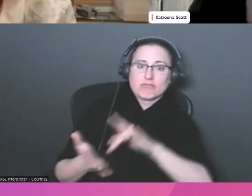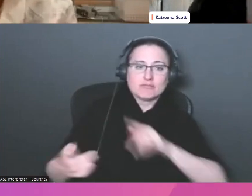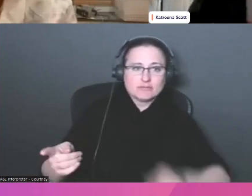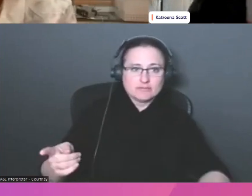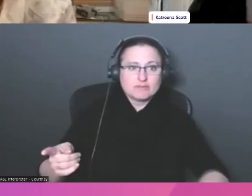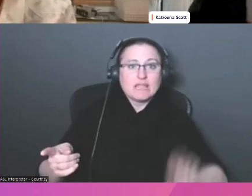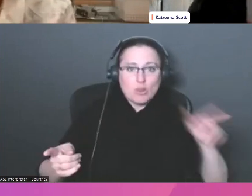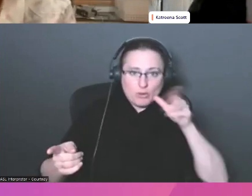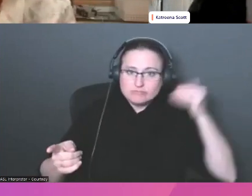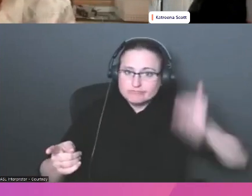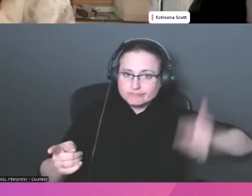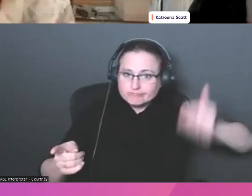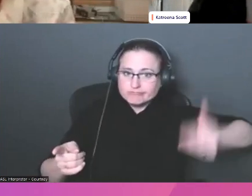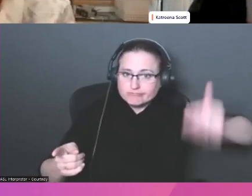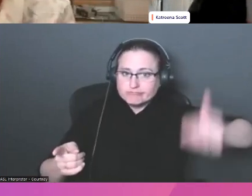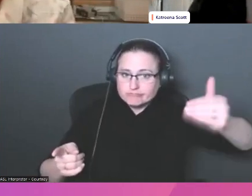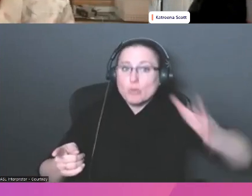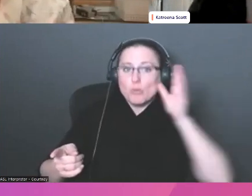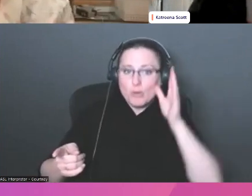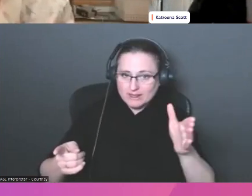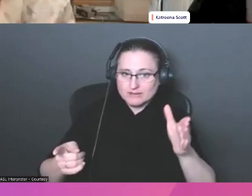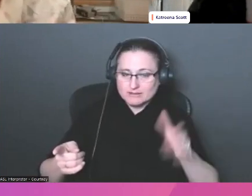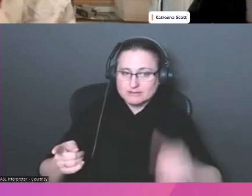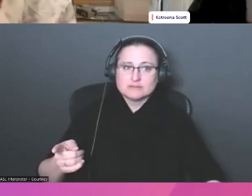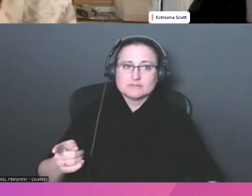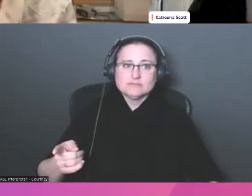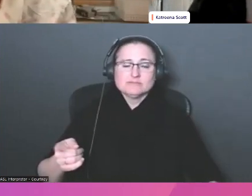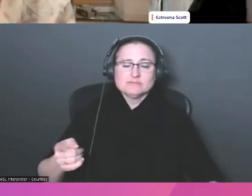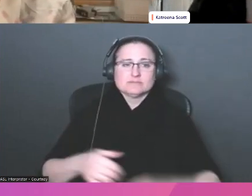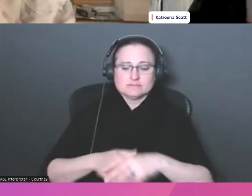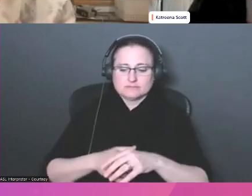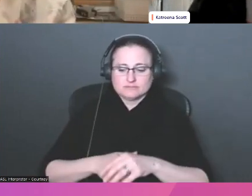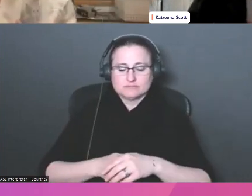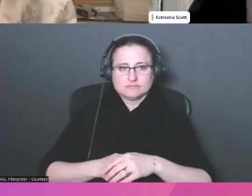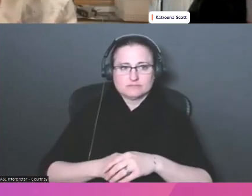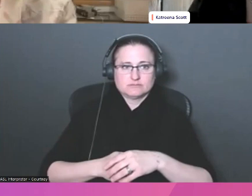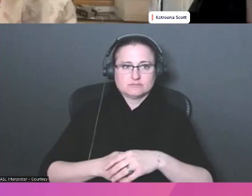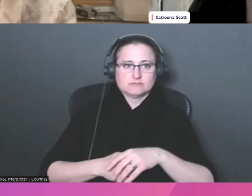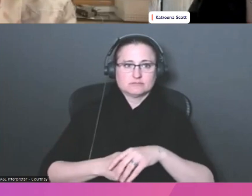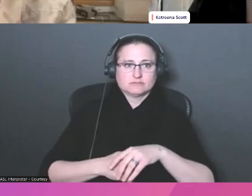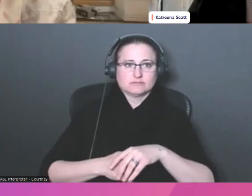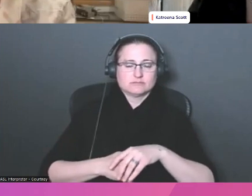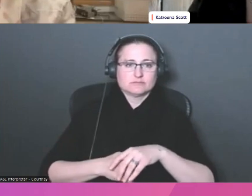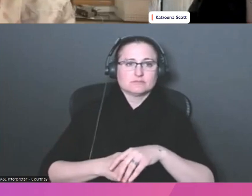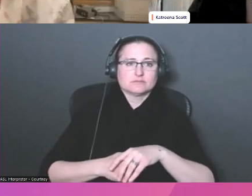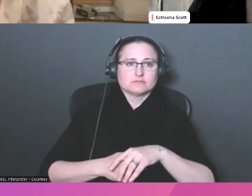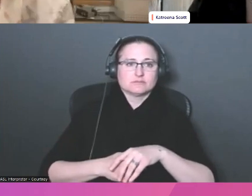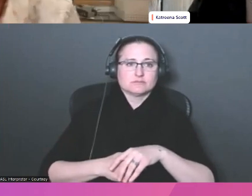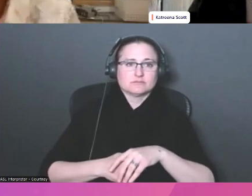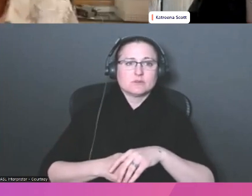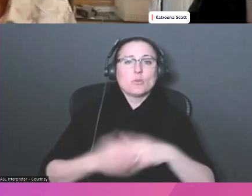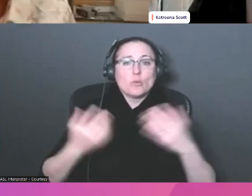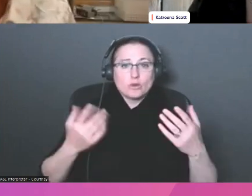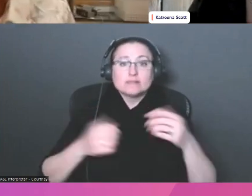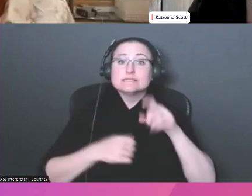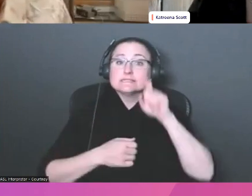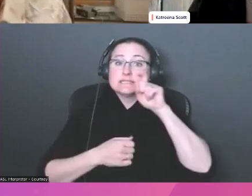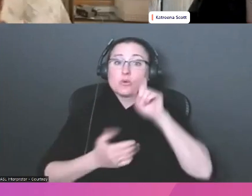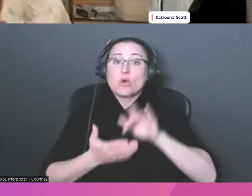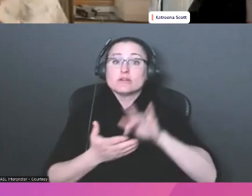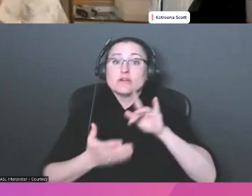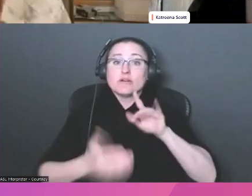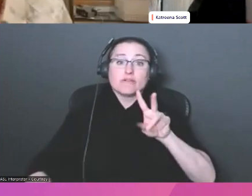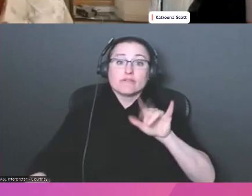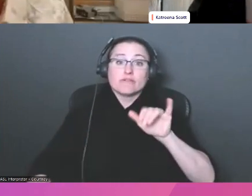comme violence conjugale, donc quelqu'un qui a accès à vous, qui va vous violer à plusieurs reprises. Les victimes